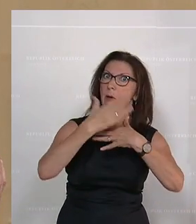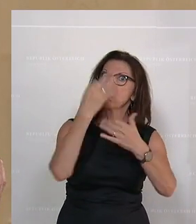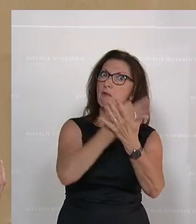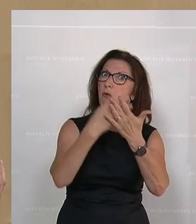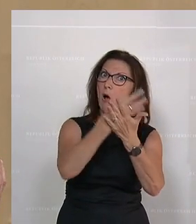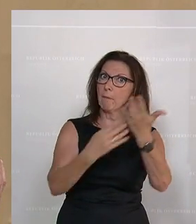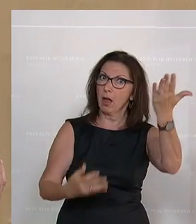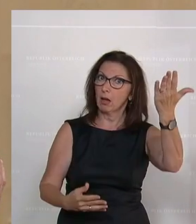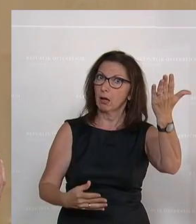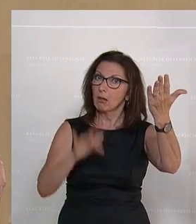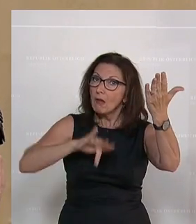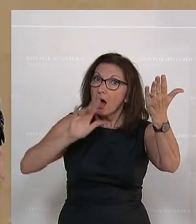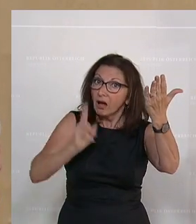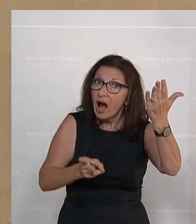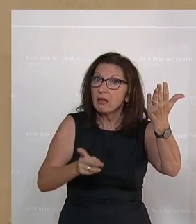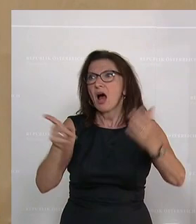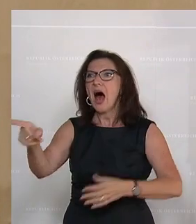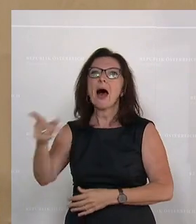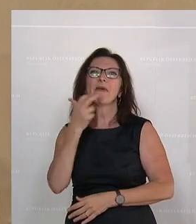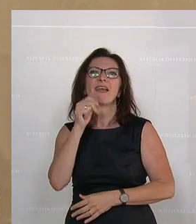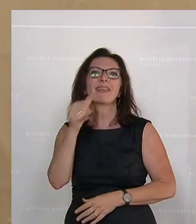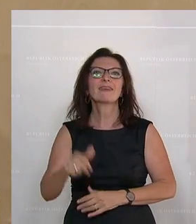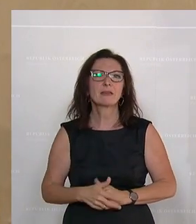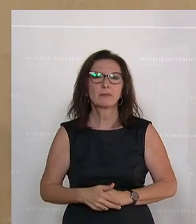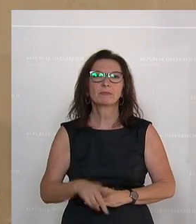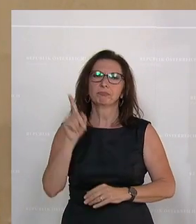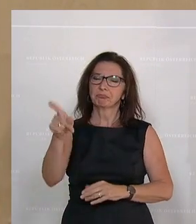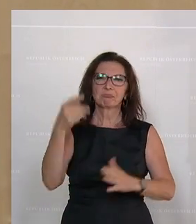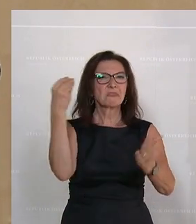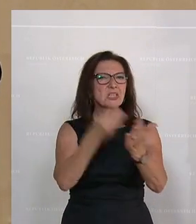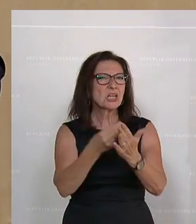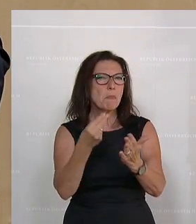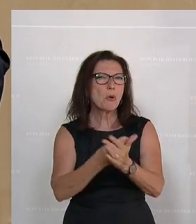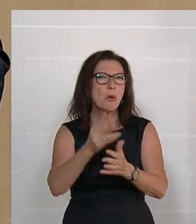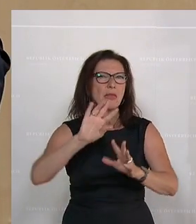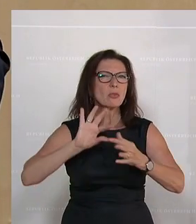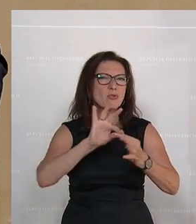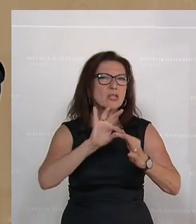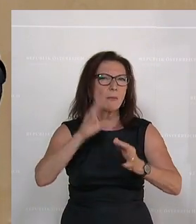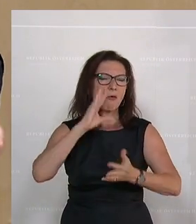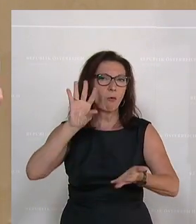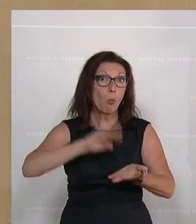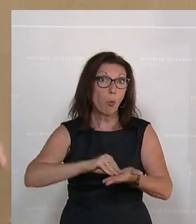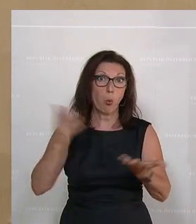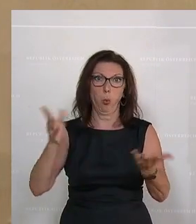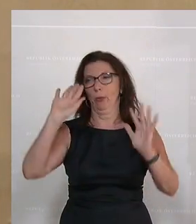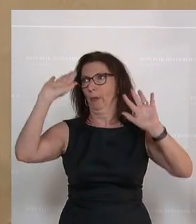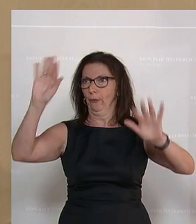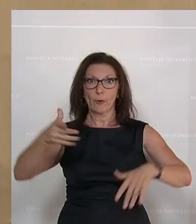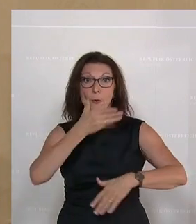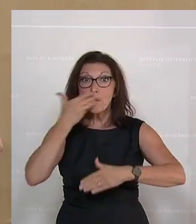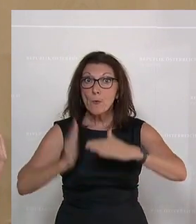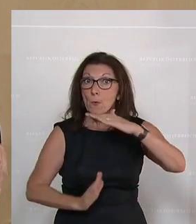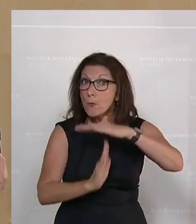wollen das ist das entscheidende wort kein preis deckel bei den gebühren rund ums wohnen das ist alles in öffentlicher hand kanalwasser